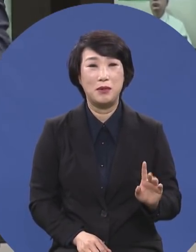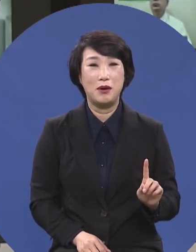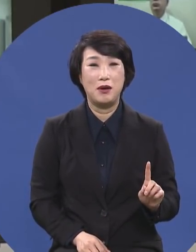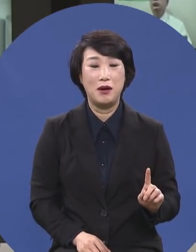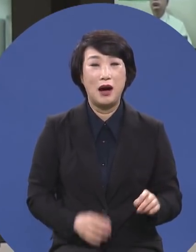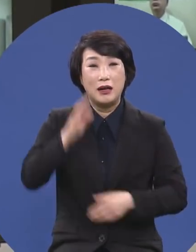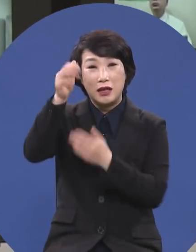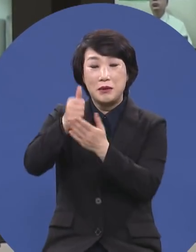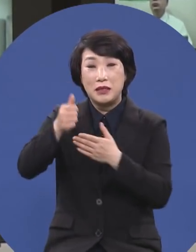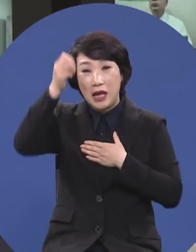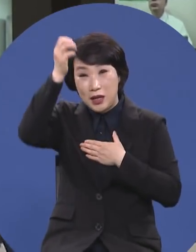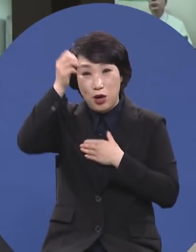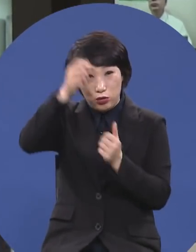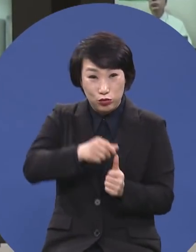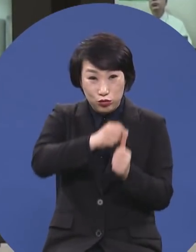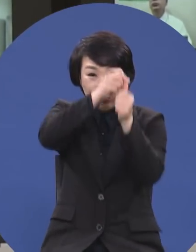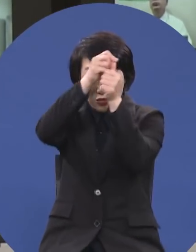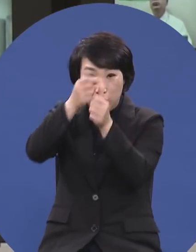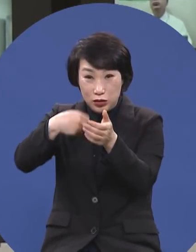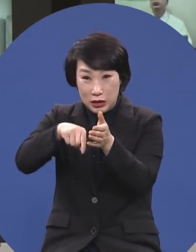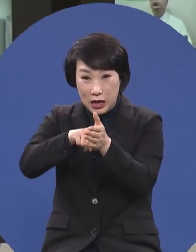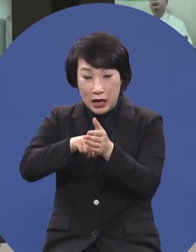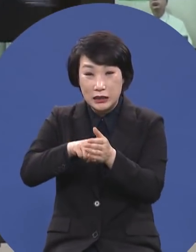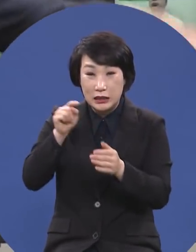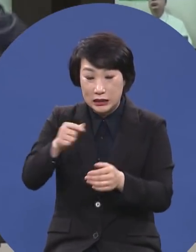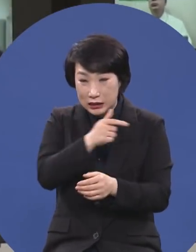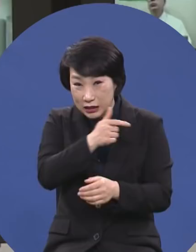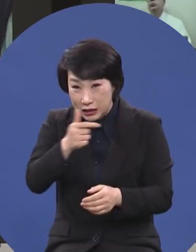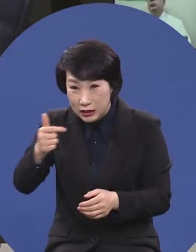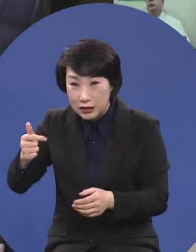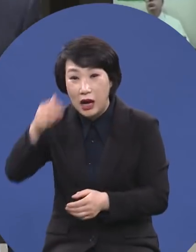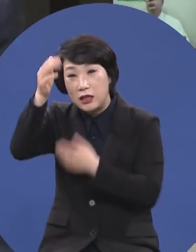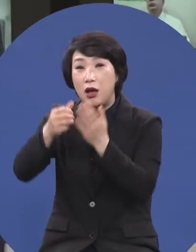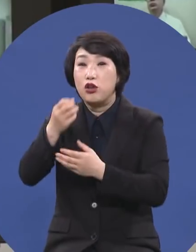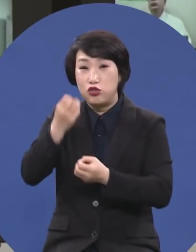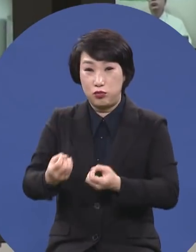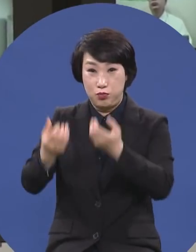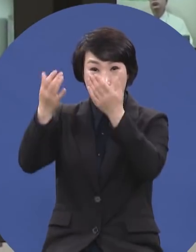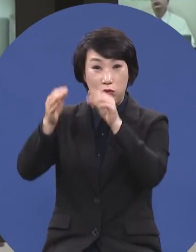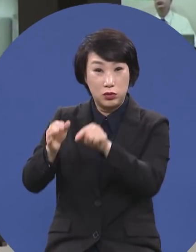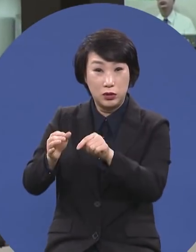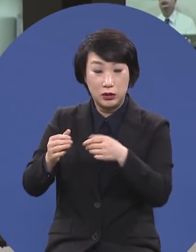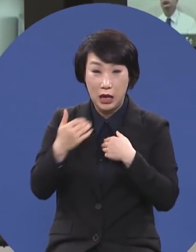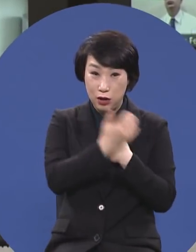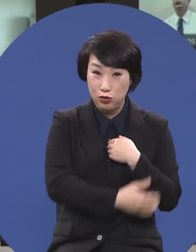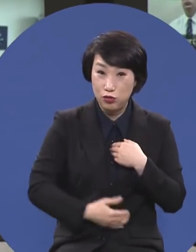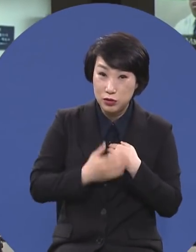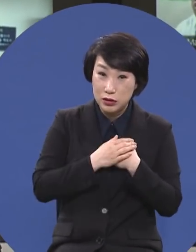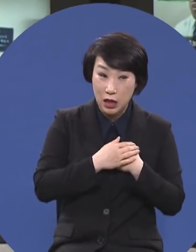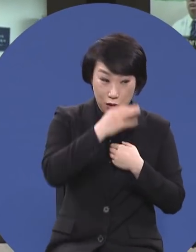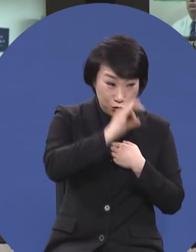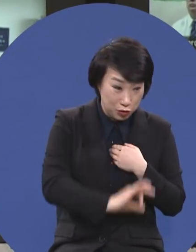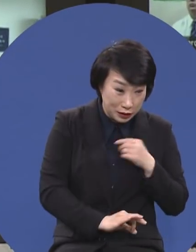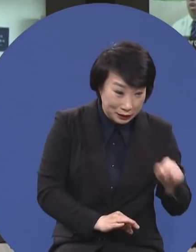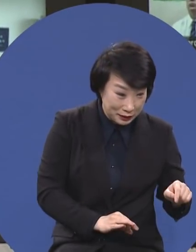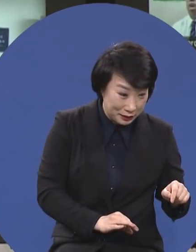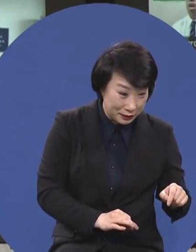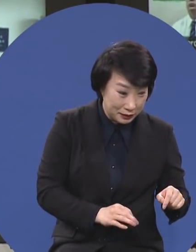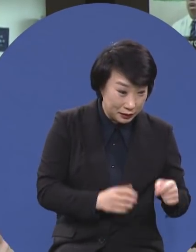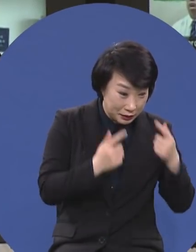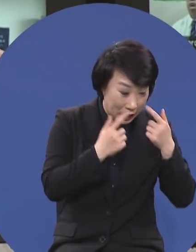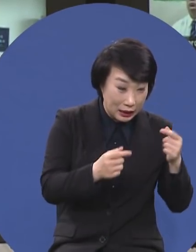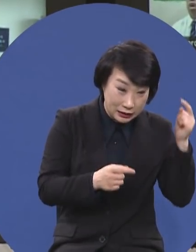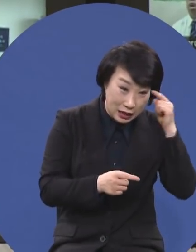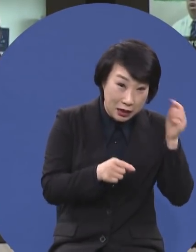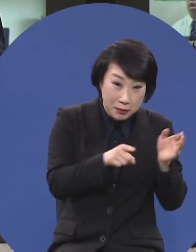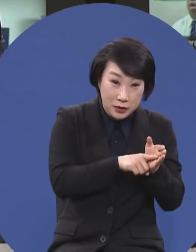하나님께서 내 영혼을 구원하시고자 하는 이 어마어마한 축복 속에 육신의 유익이라는 자기 확신